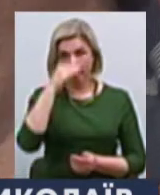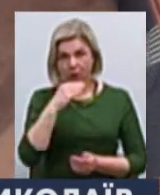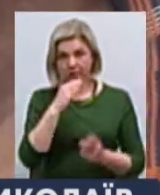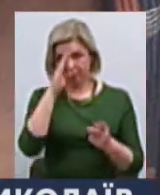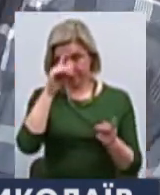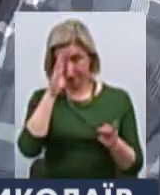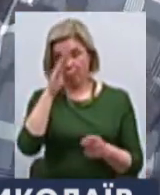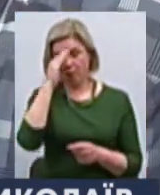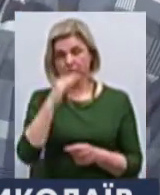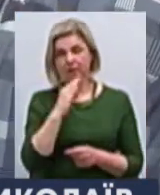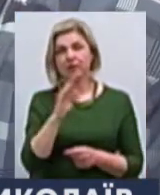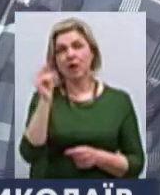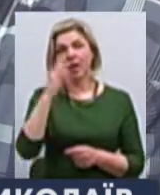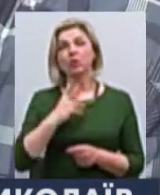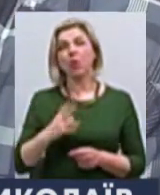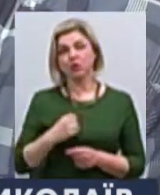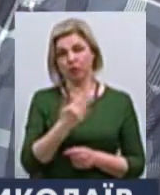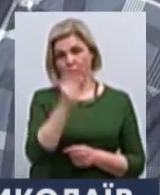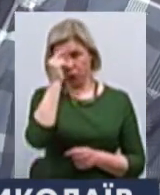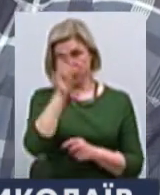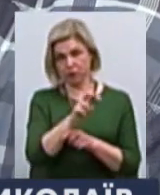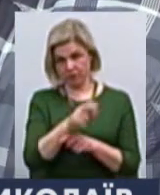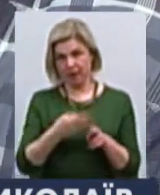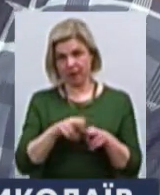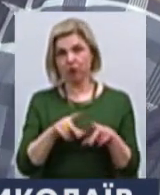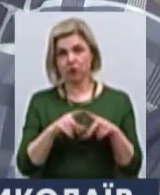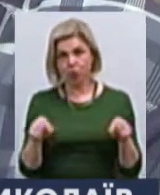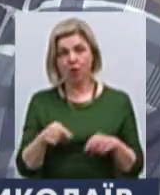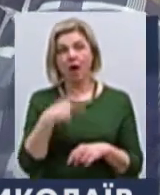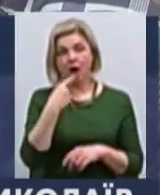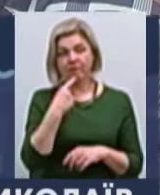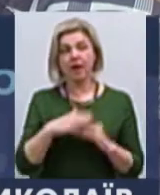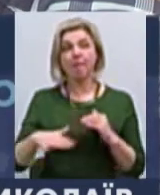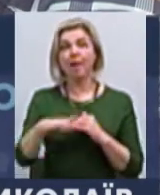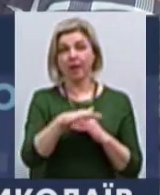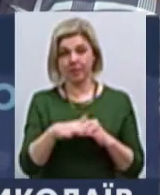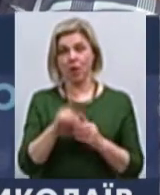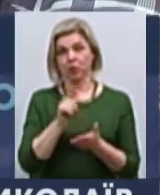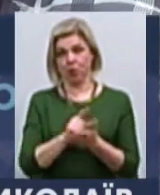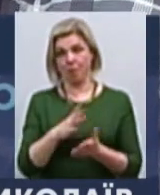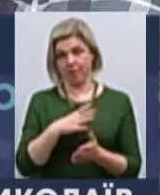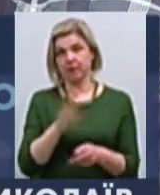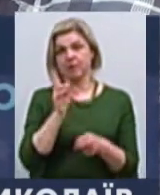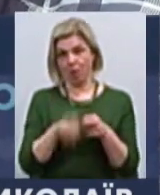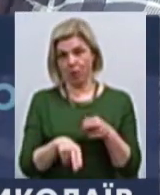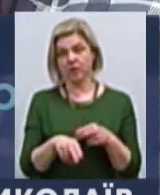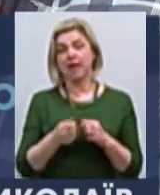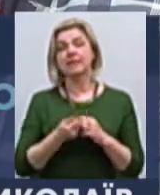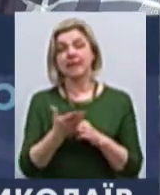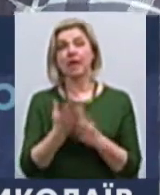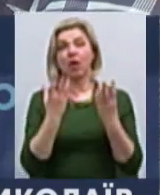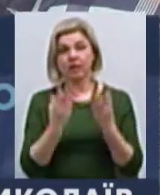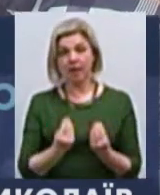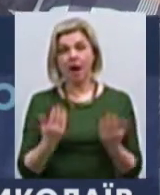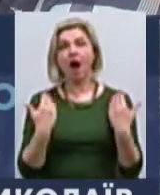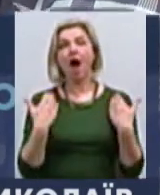цієї школи, говорить, майданчик вже мали б доробити. Через кілька днів канікули. За декілька днів канікули,